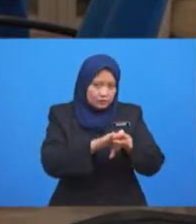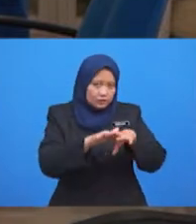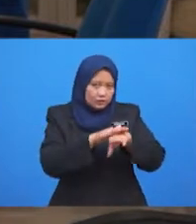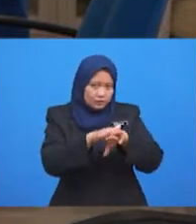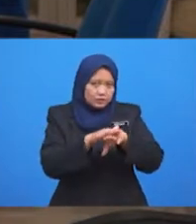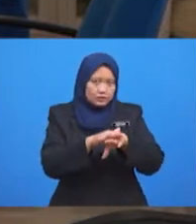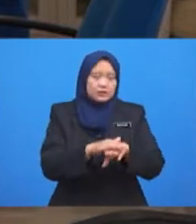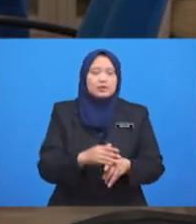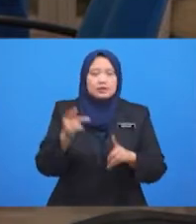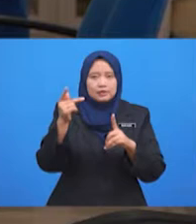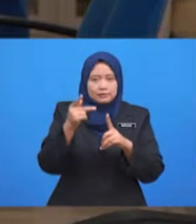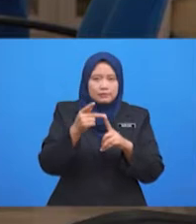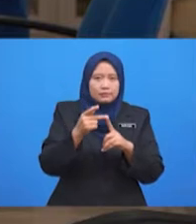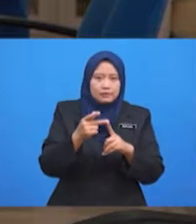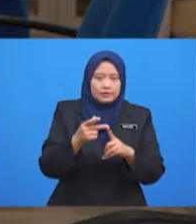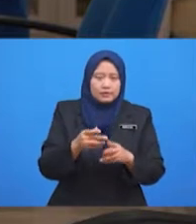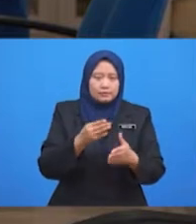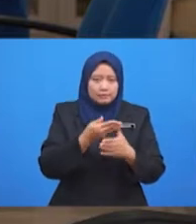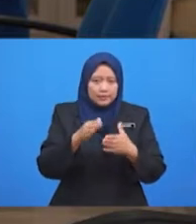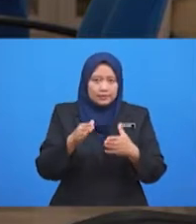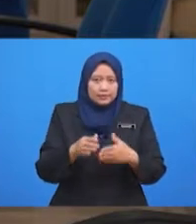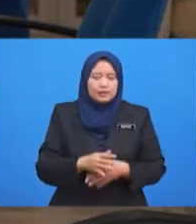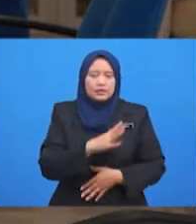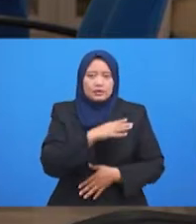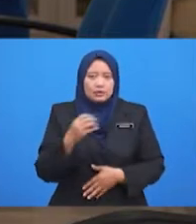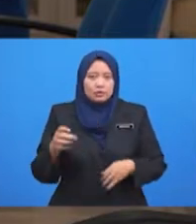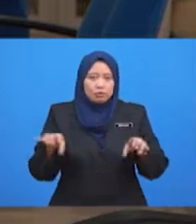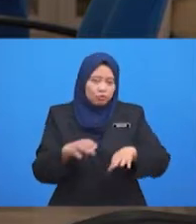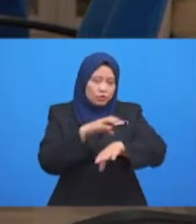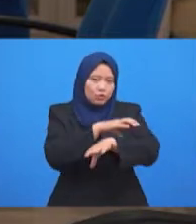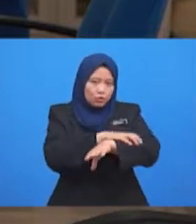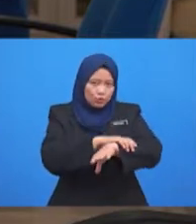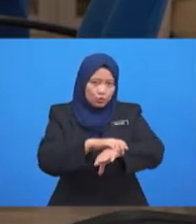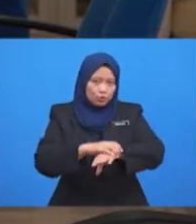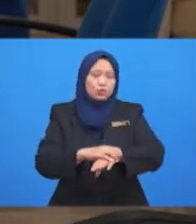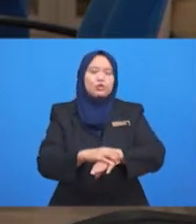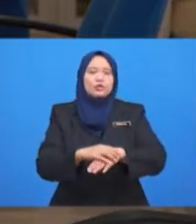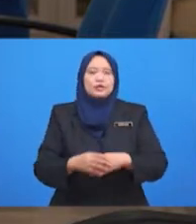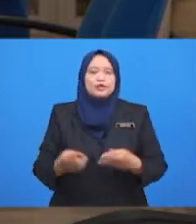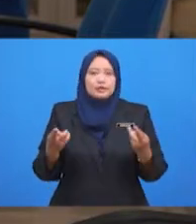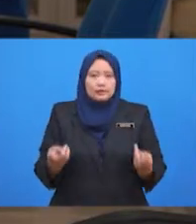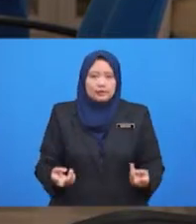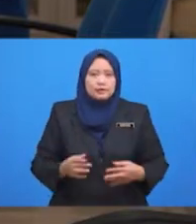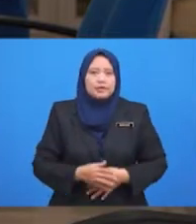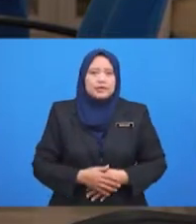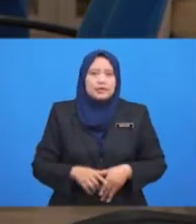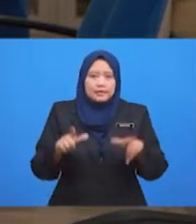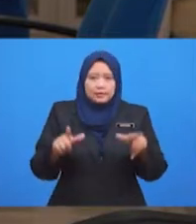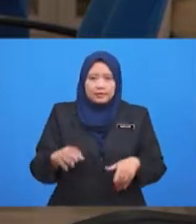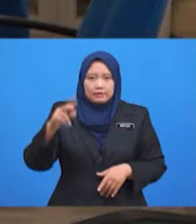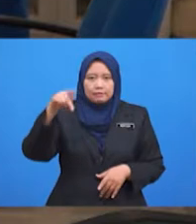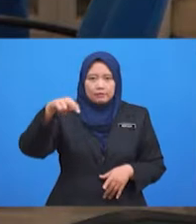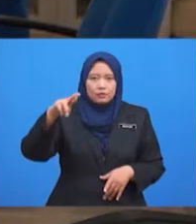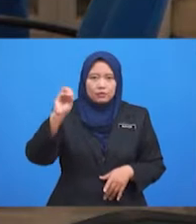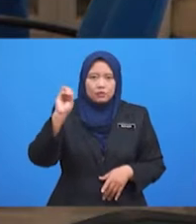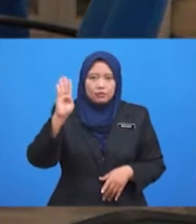pada bahagian yang ingin digunakan dan lakukan urutan ringan. Letakkan prop di atas betis